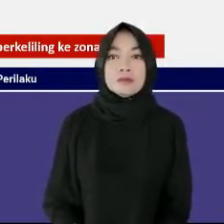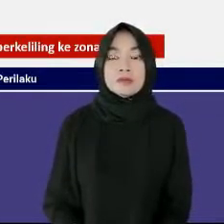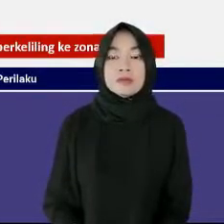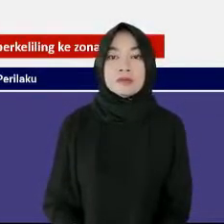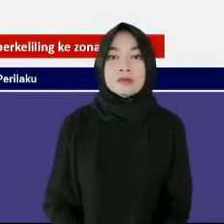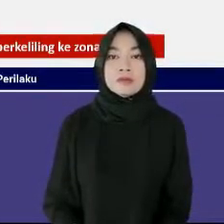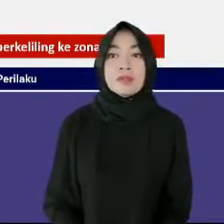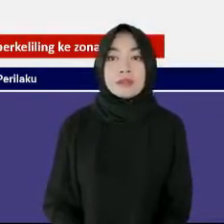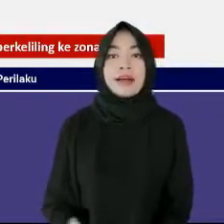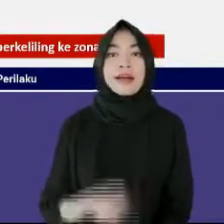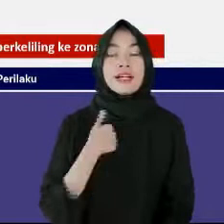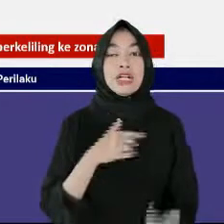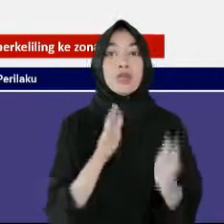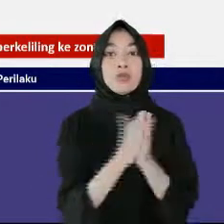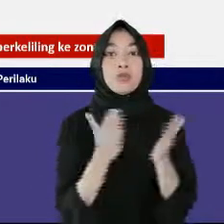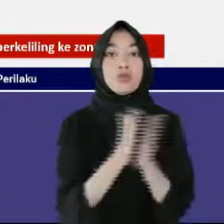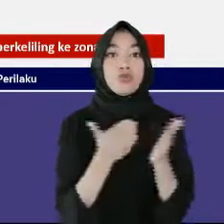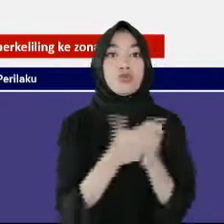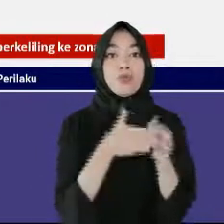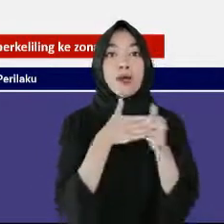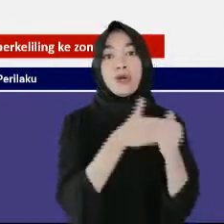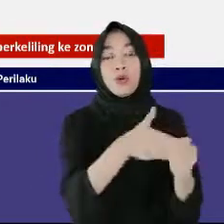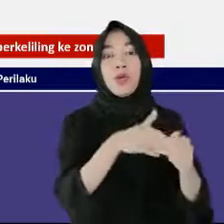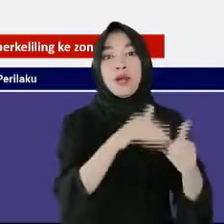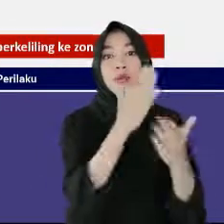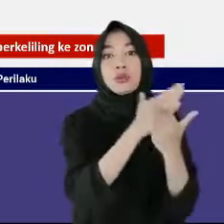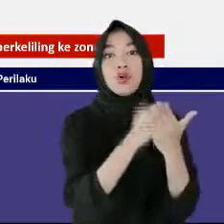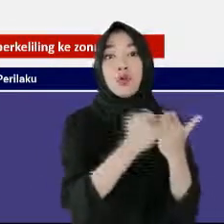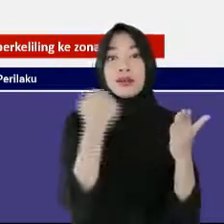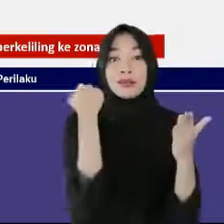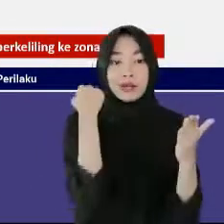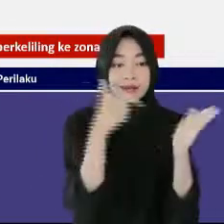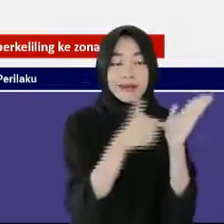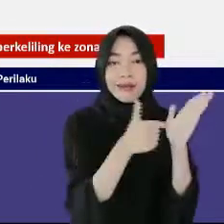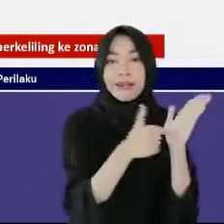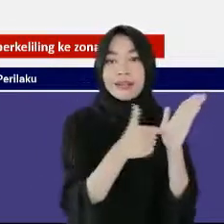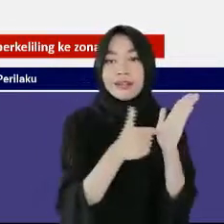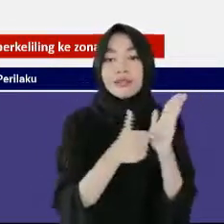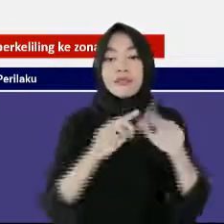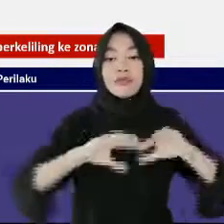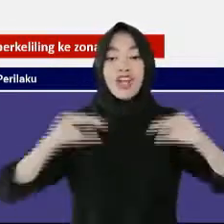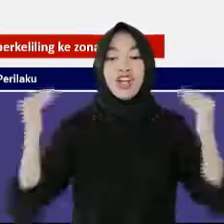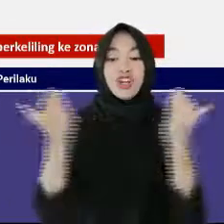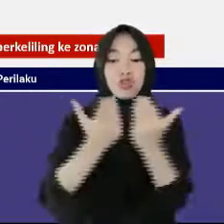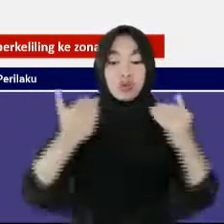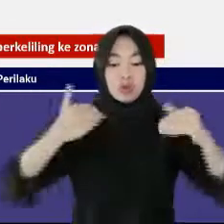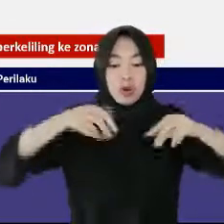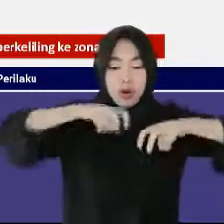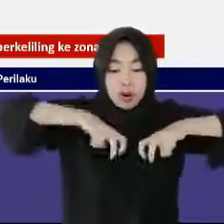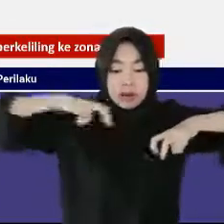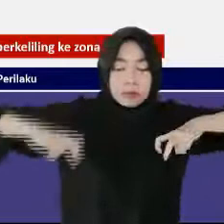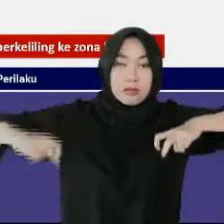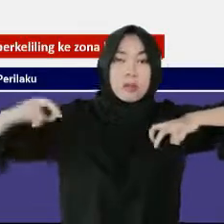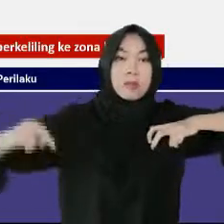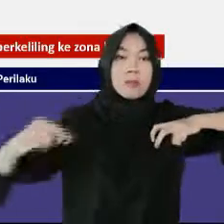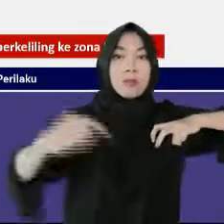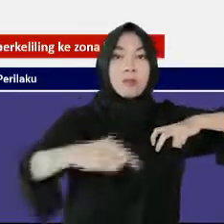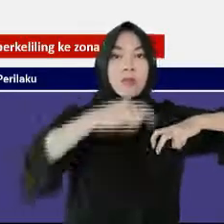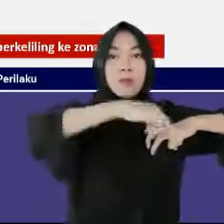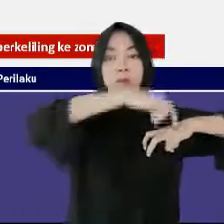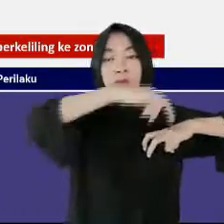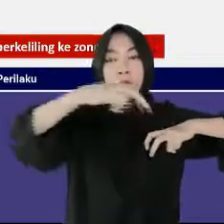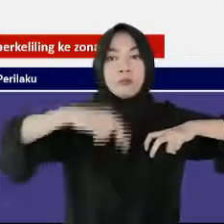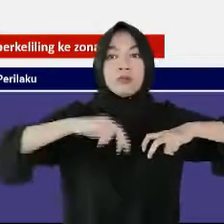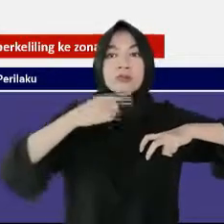di dalam buku rekomendasi tadi pertimbangan kapasitas venue baik itu indoor yang punya risiko penularan